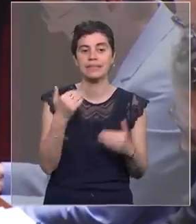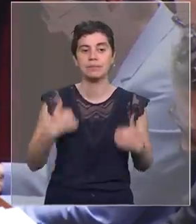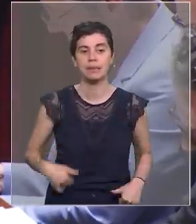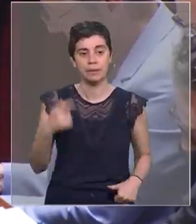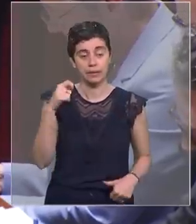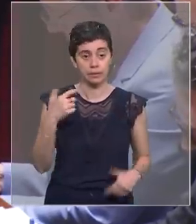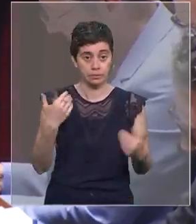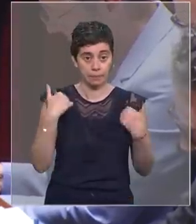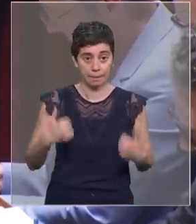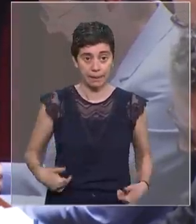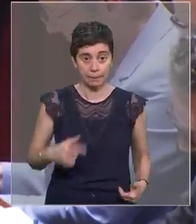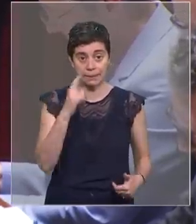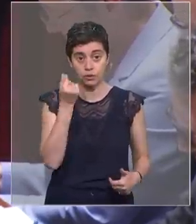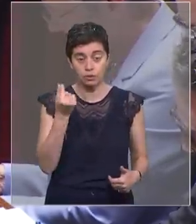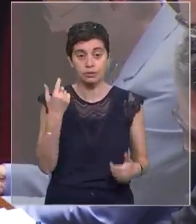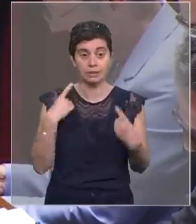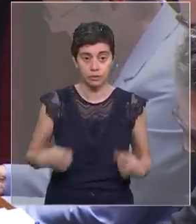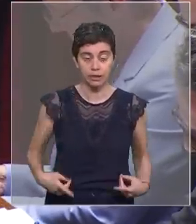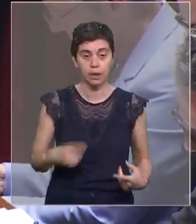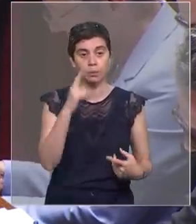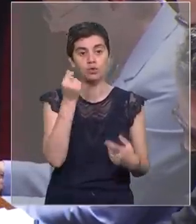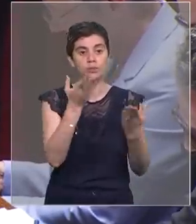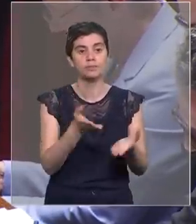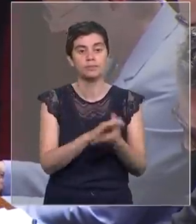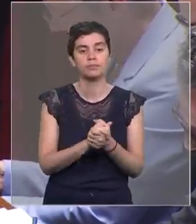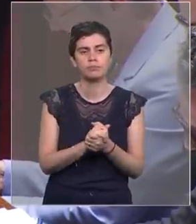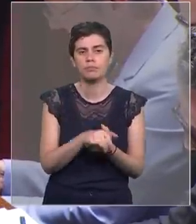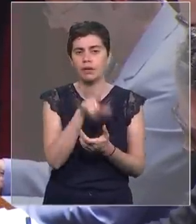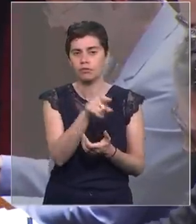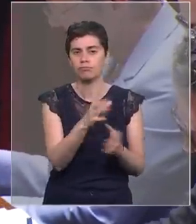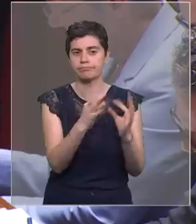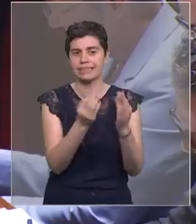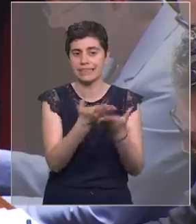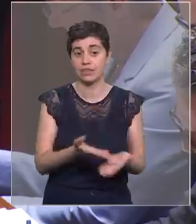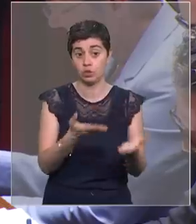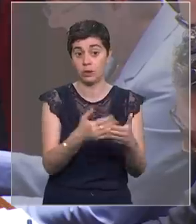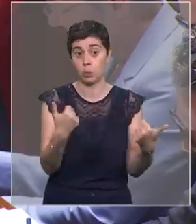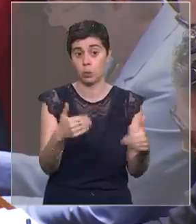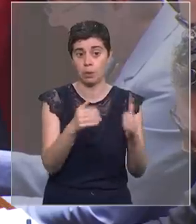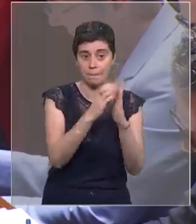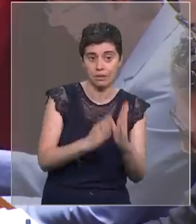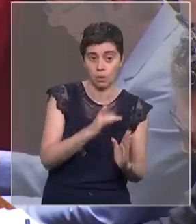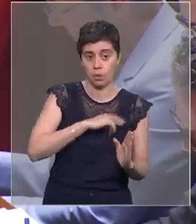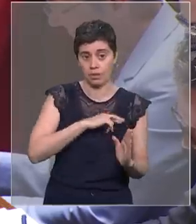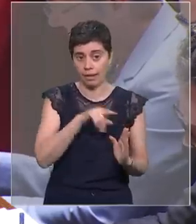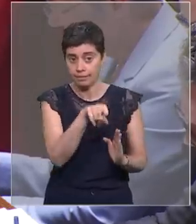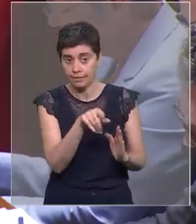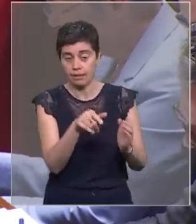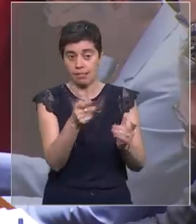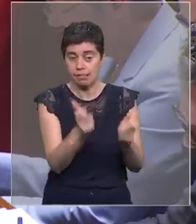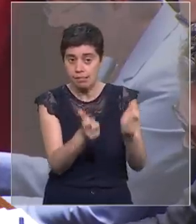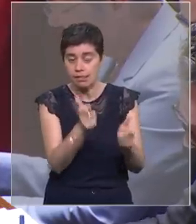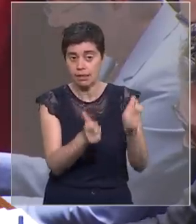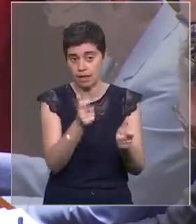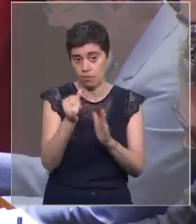Mesdames et Messieurs les députés. Monsieur le député Descoeur, vous faites état d'une situation dégradée de nos établissements pour personnes âgées depuis quelques mois.